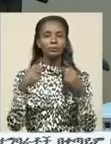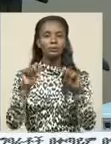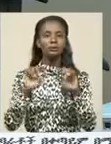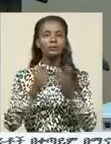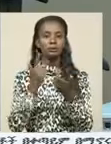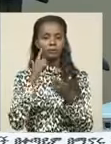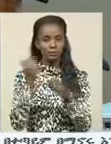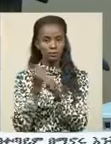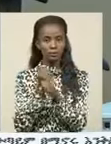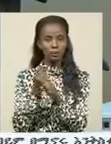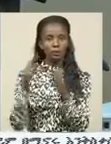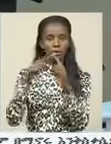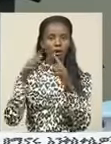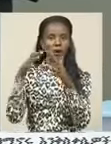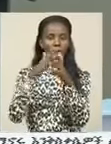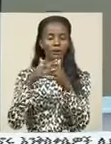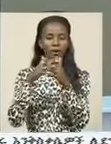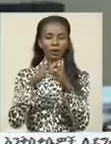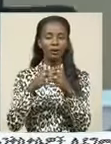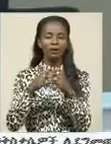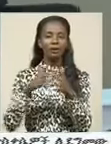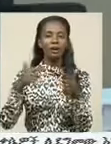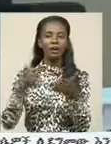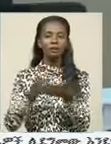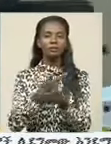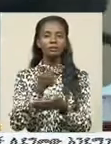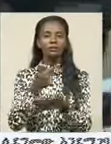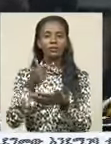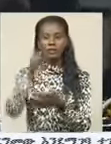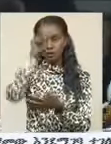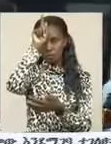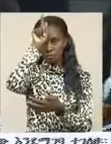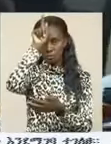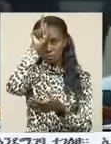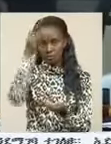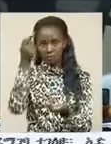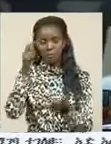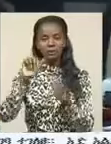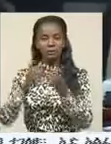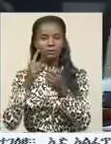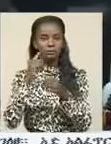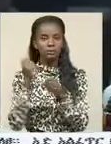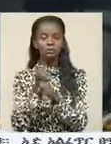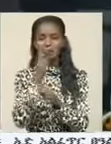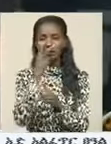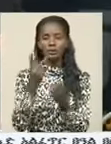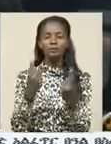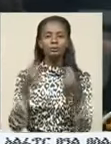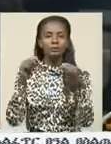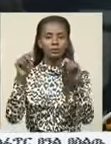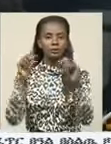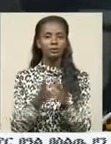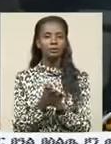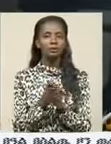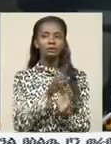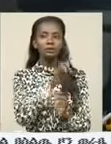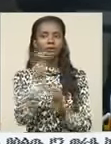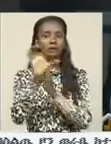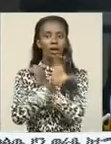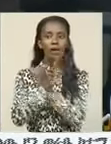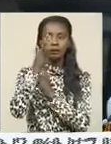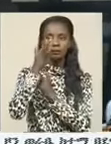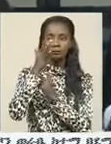ነው የሚሰሩት የሚለውን ወደ አሜሪካ፣ ካናዳ እንዴት ነው የሚሰሩት፣ ጀርመን፣ አውሮፓ ውስጥ እንዴት ነው የሚሰሩት የሚሉት ነገሮች ለማየት ሞክረናል። እና የእነዚህ ሀገራት